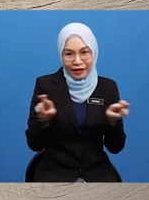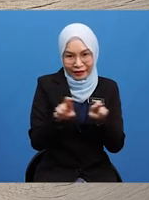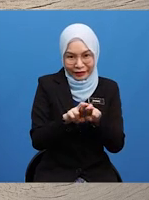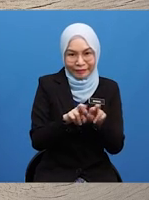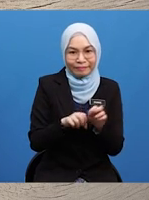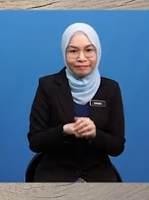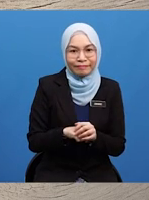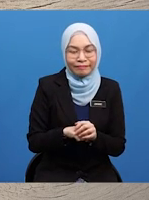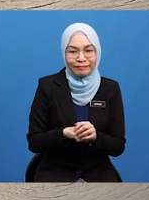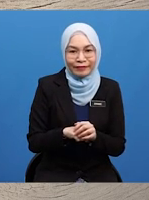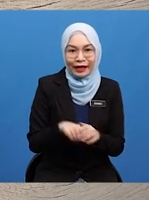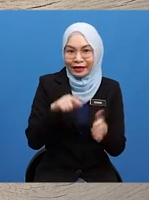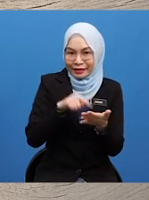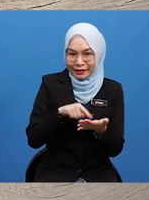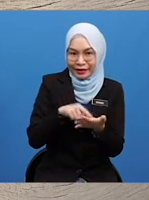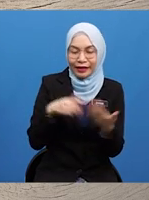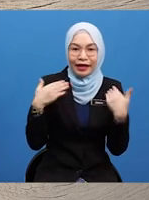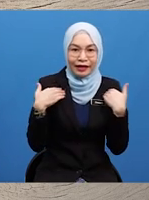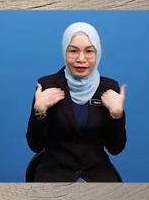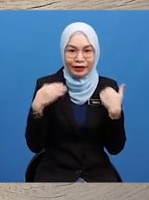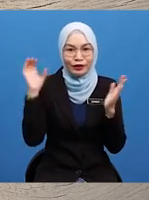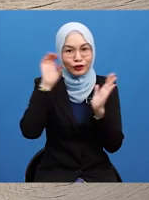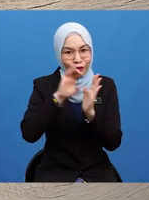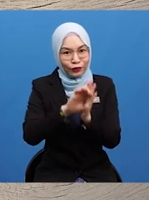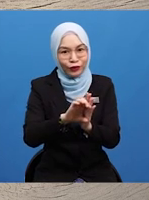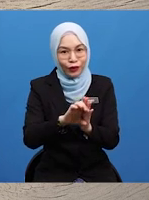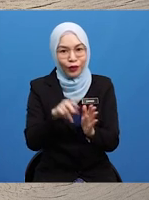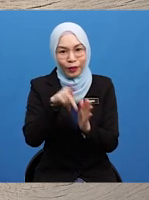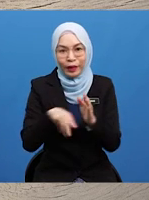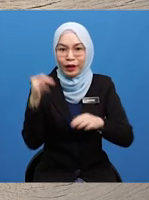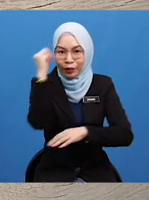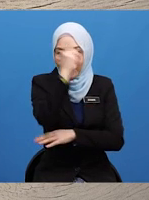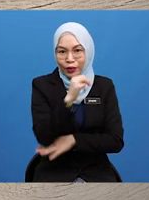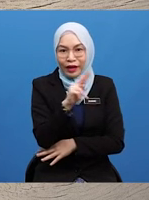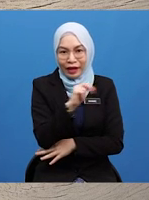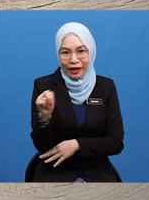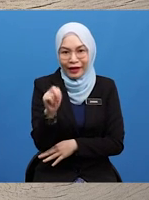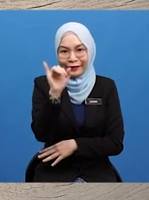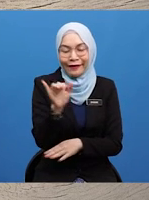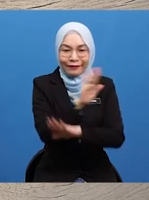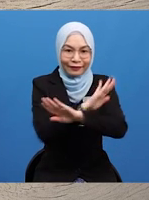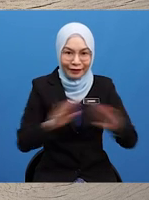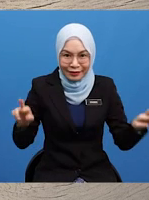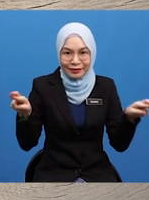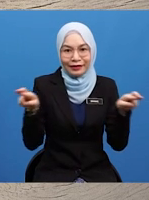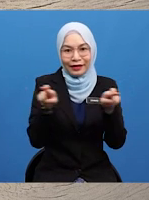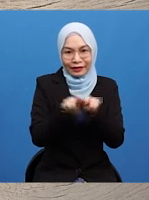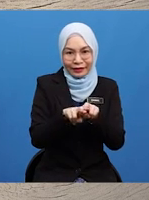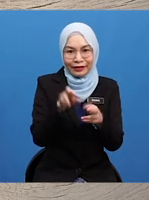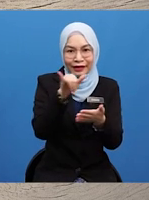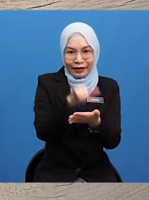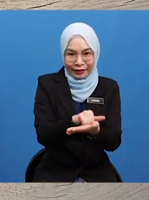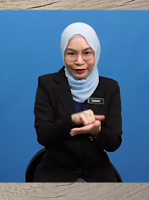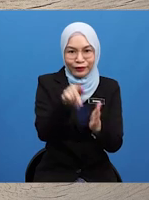Di sini antara contoh-contoh permukaan yang tidak sekata, iaitu